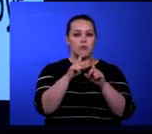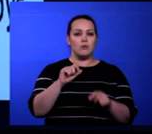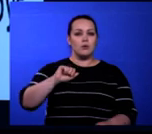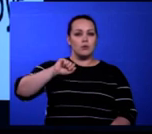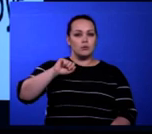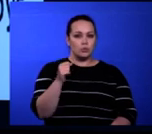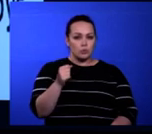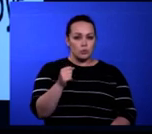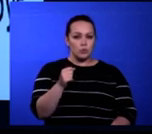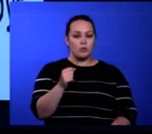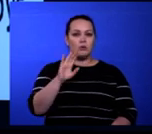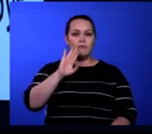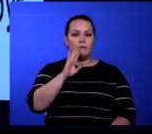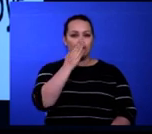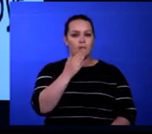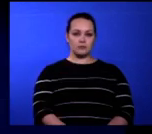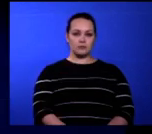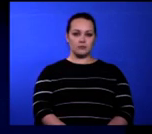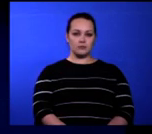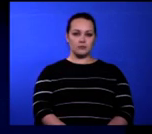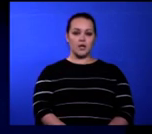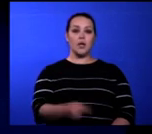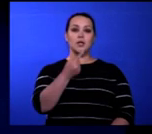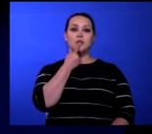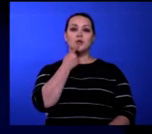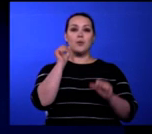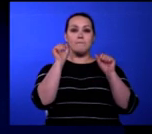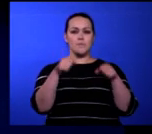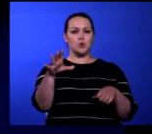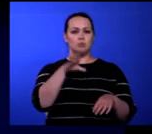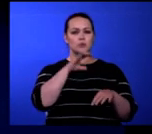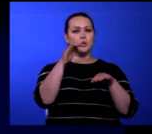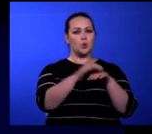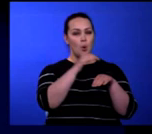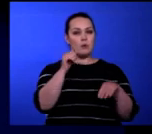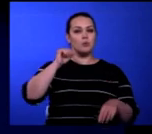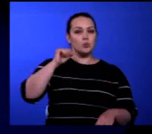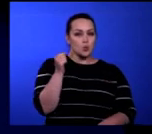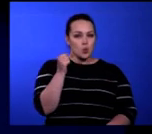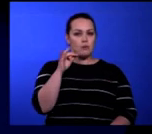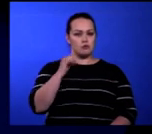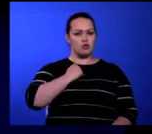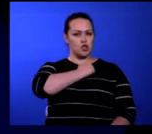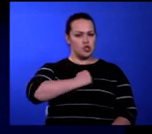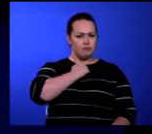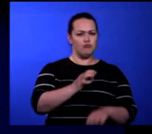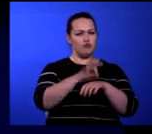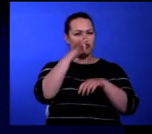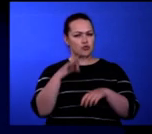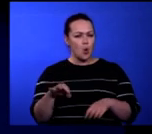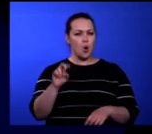и сразу слышим антонимы. Язык может быть добрым другом и злым,